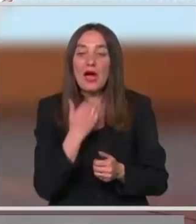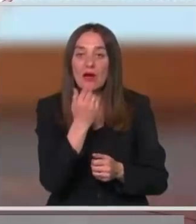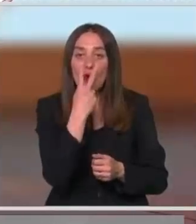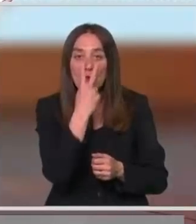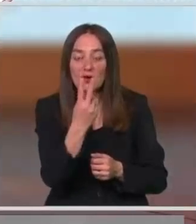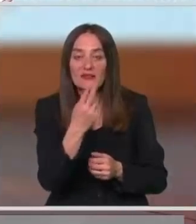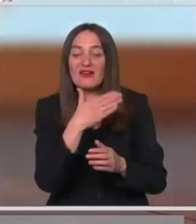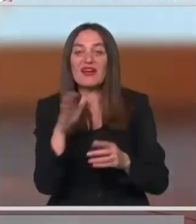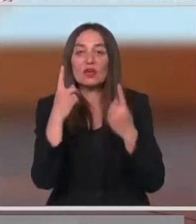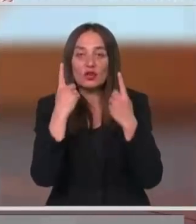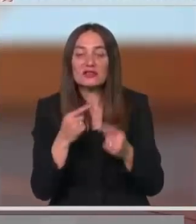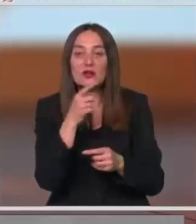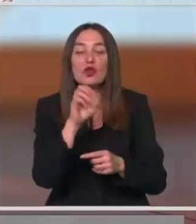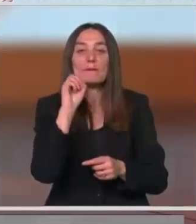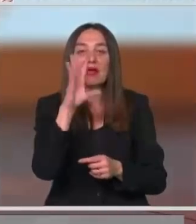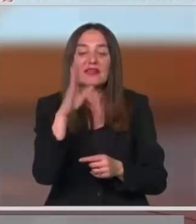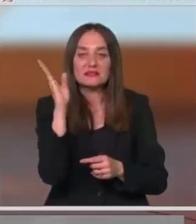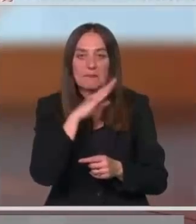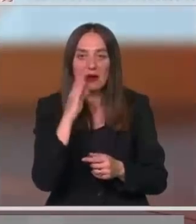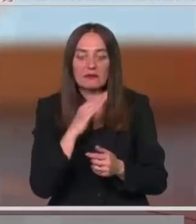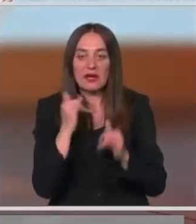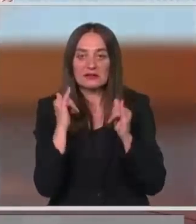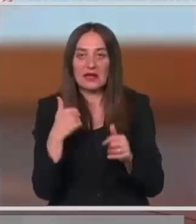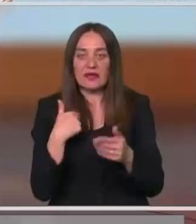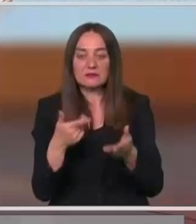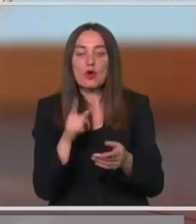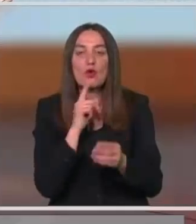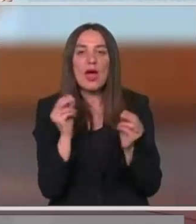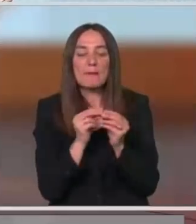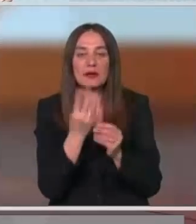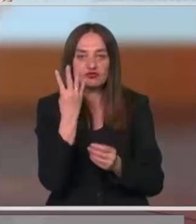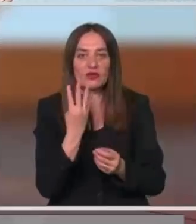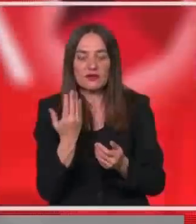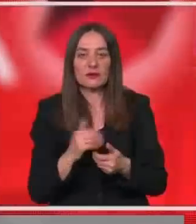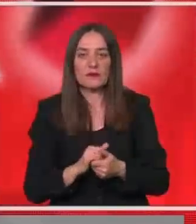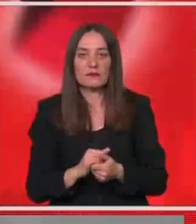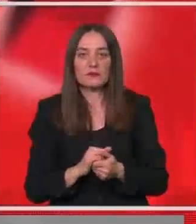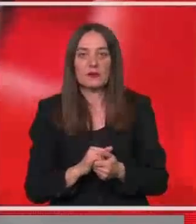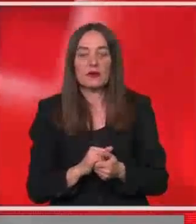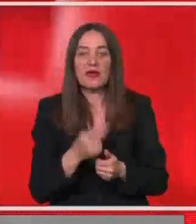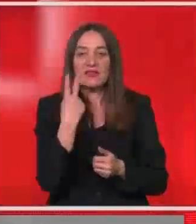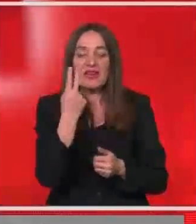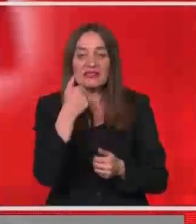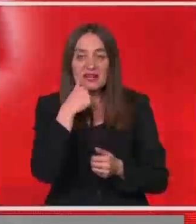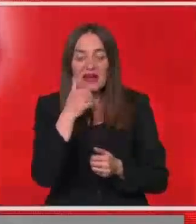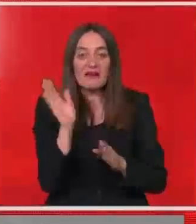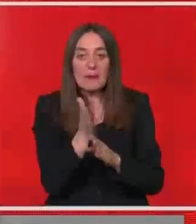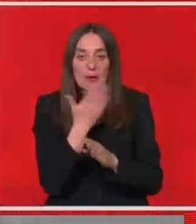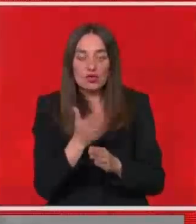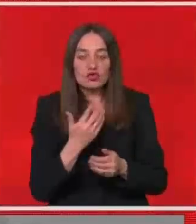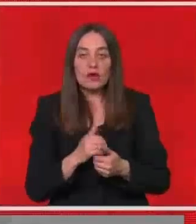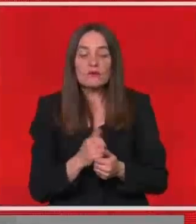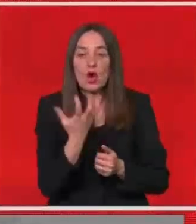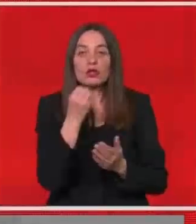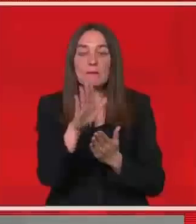pogledate vanredno stanje, to je 15. mart. Sada smo, koji je april? Četvrti. Dakle, 20-ak dana je prošlo